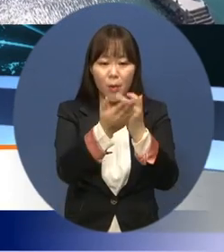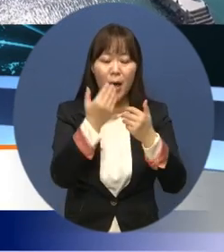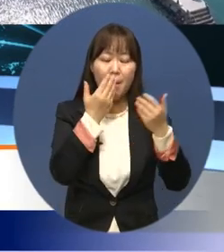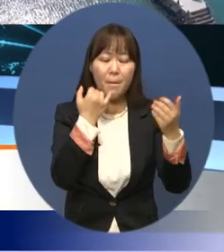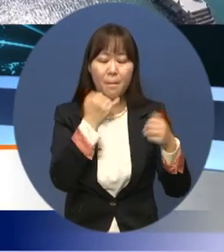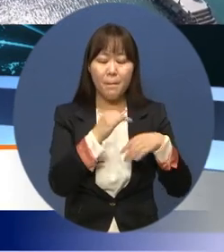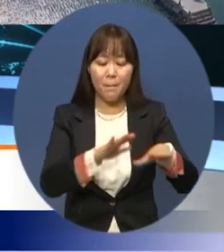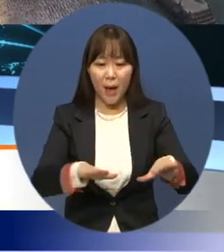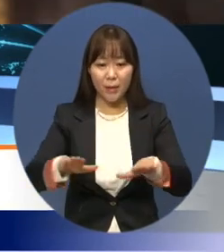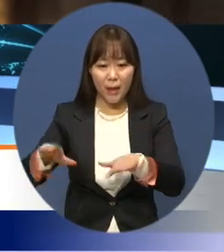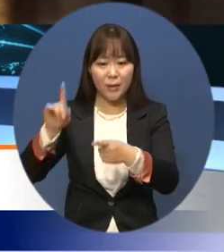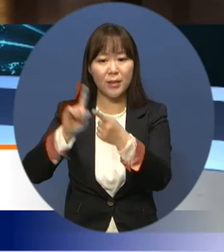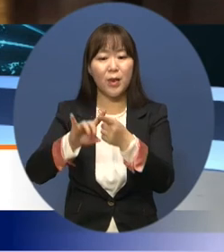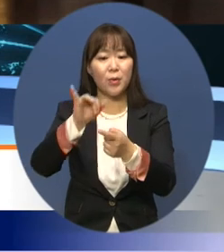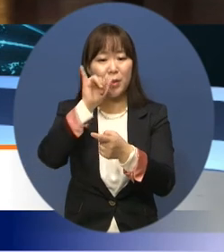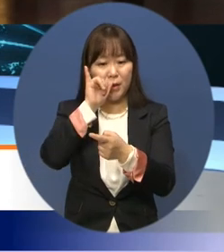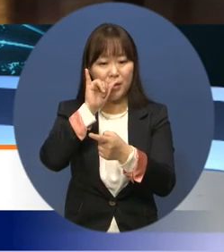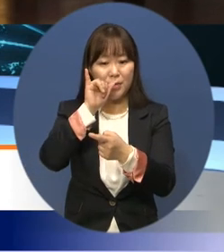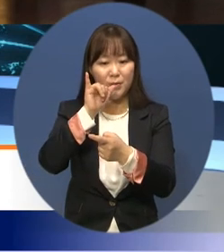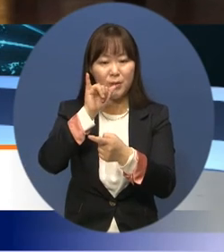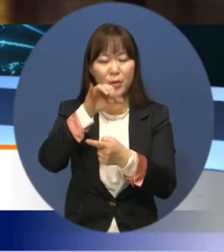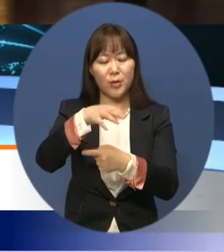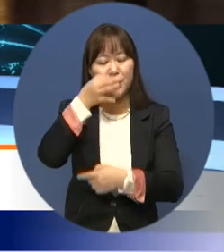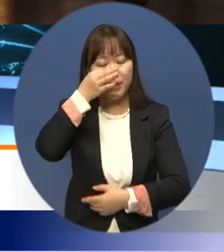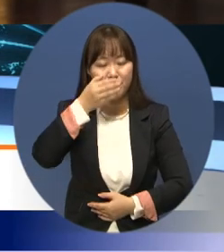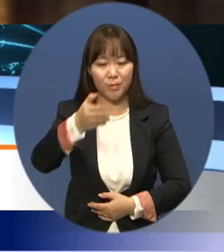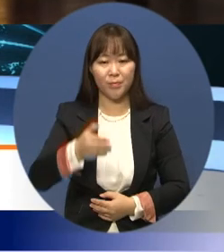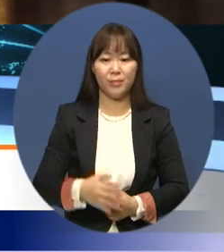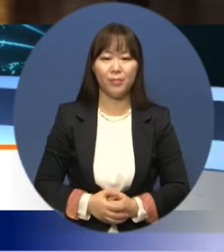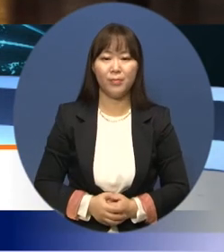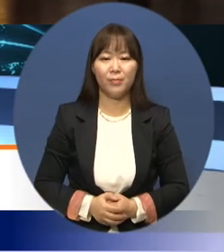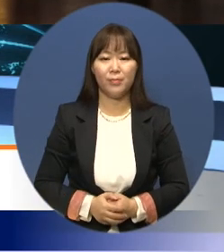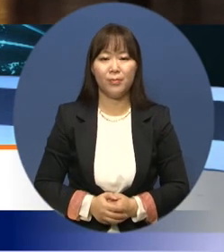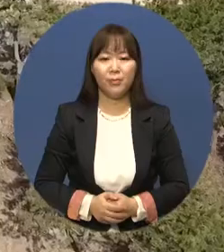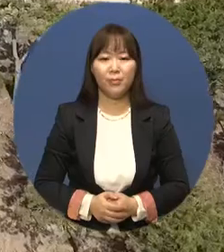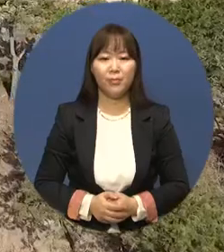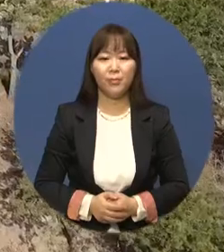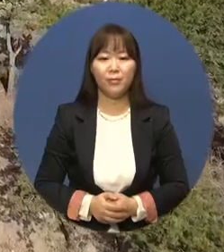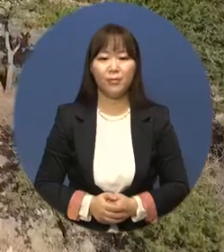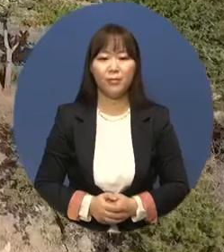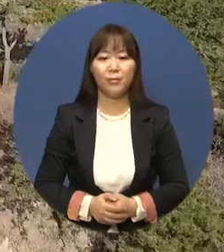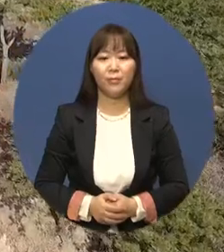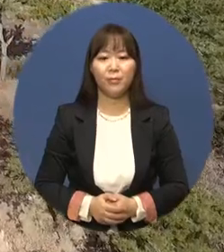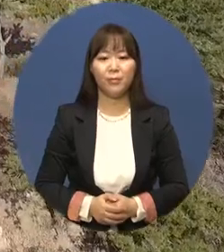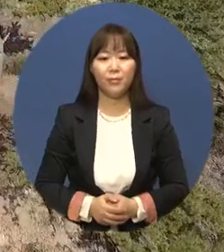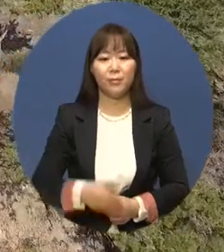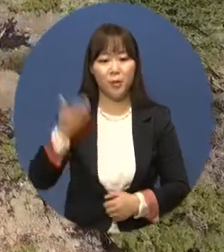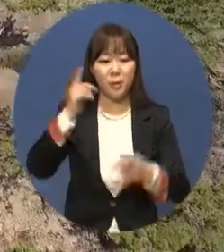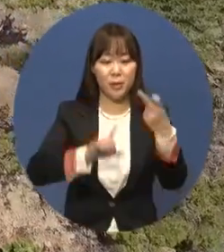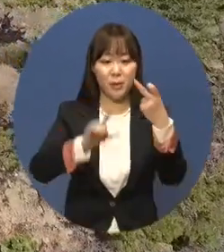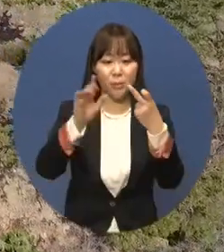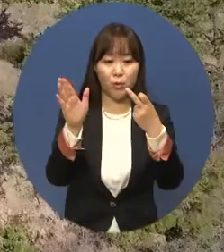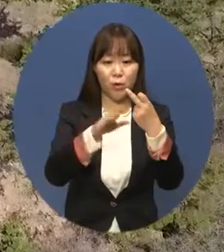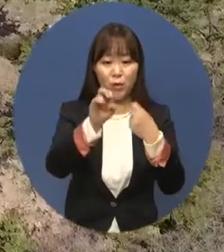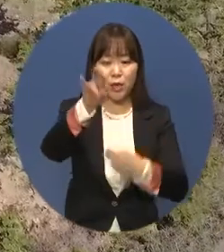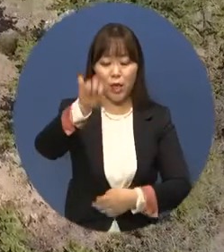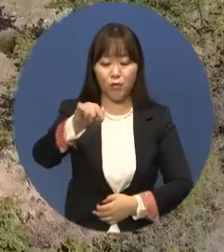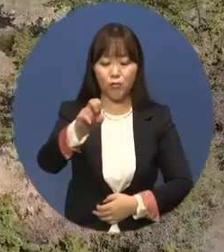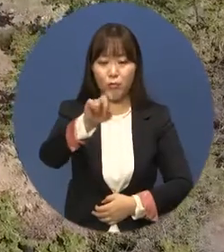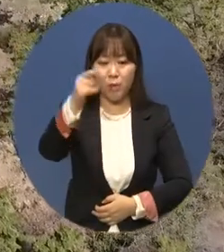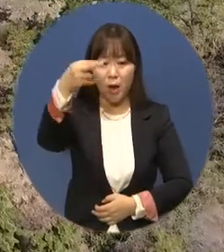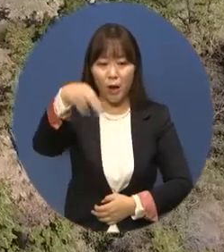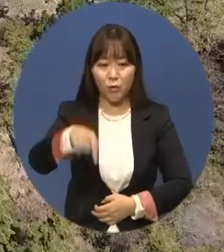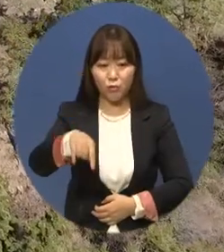바다가 고스란히 담긴 전시회 현장에 이소연 기자가 다녀왔습니다. 지난 12일부터 예울마루